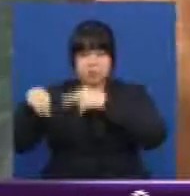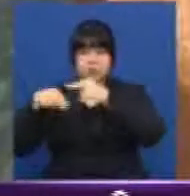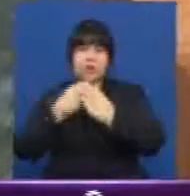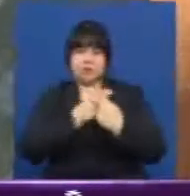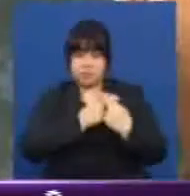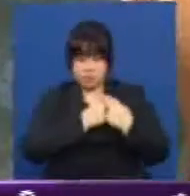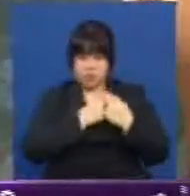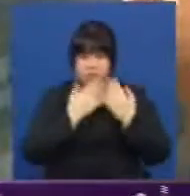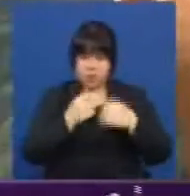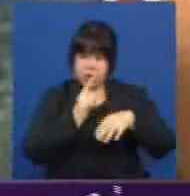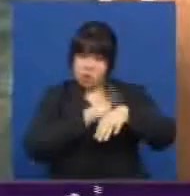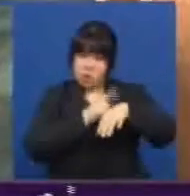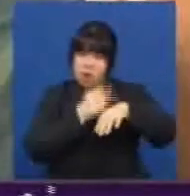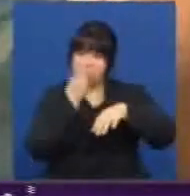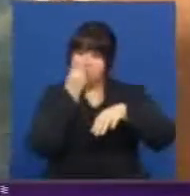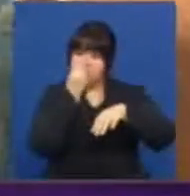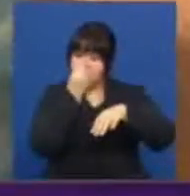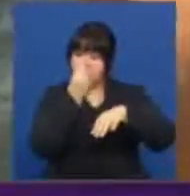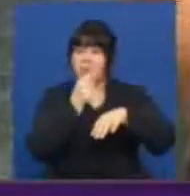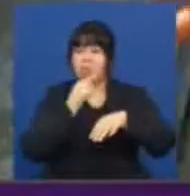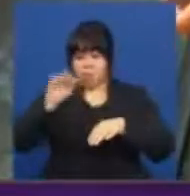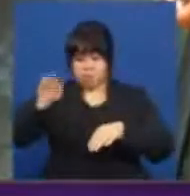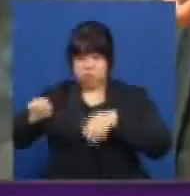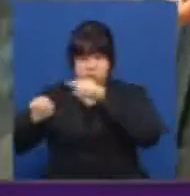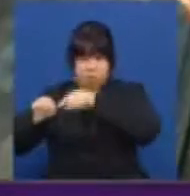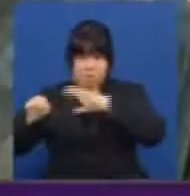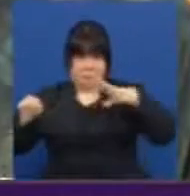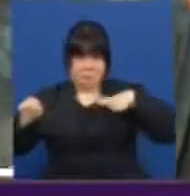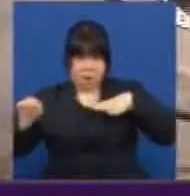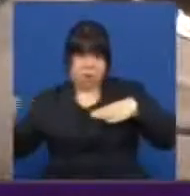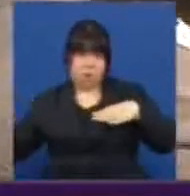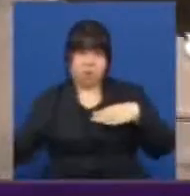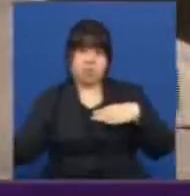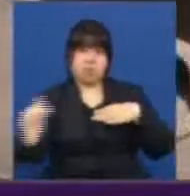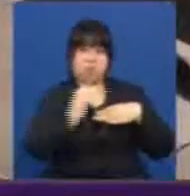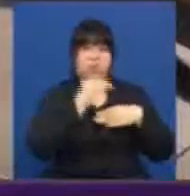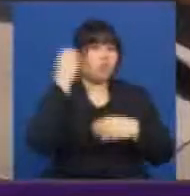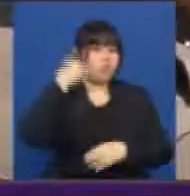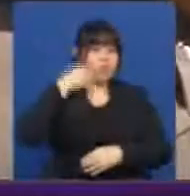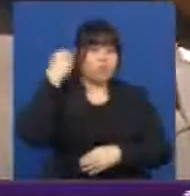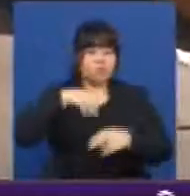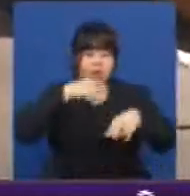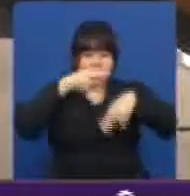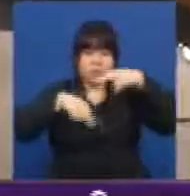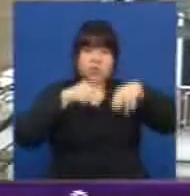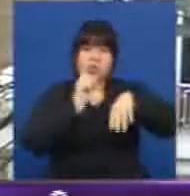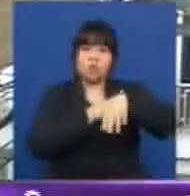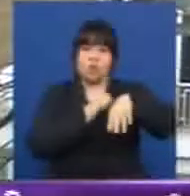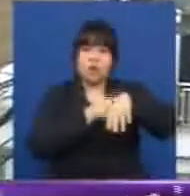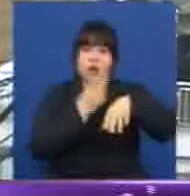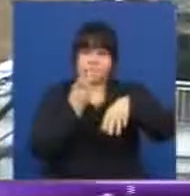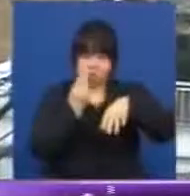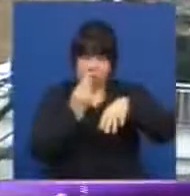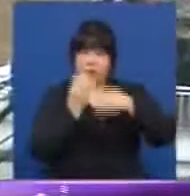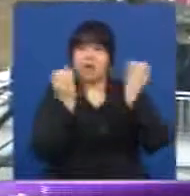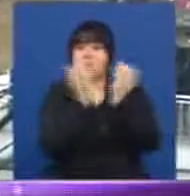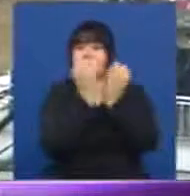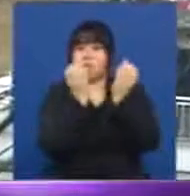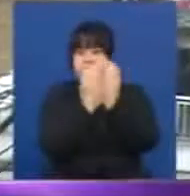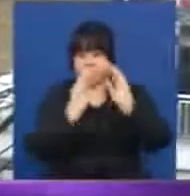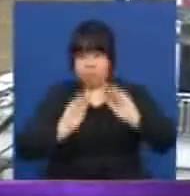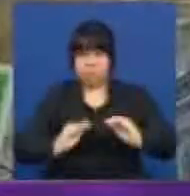นี้จะทดสอบเวลาเดินทางจากจุดพักรถจุดรับส่งผู้โดยสารทุกวันเพื่อลดผลกระทบต่อผู้ประกอบการและผู้โดย